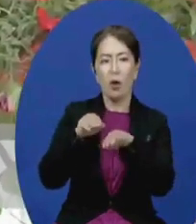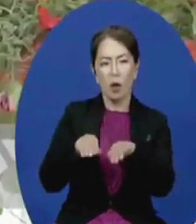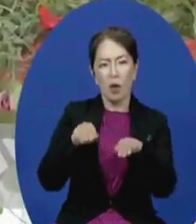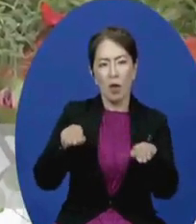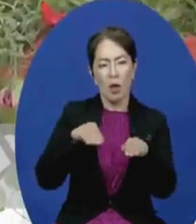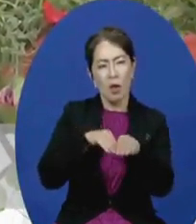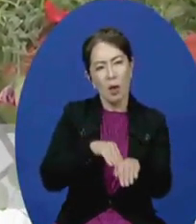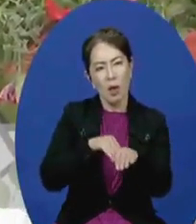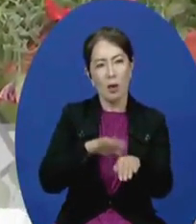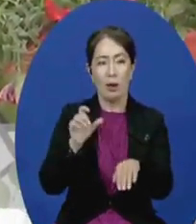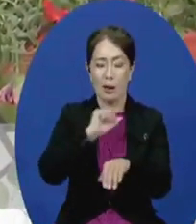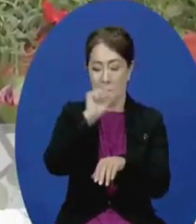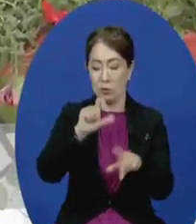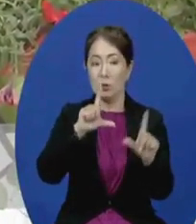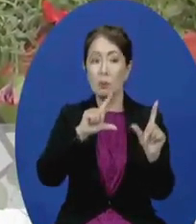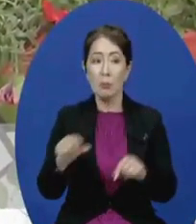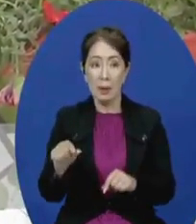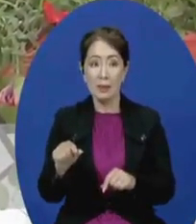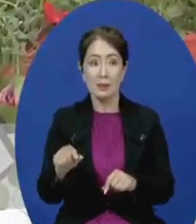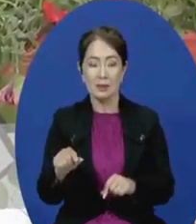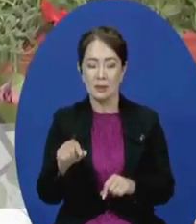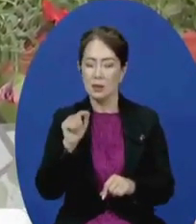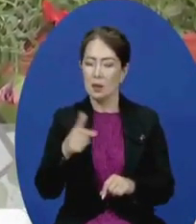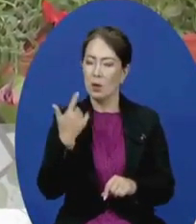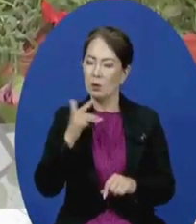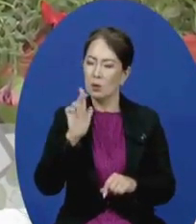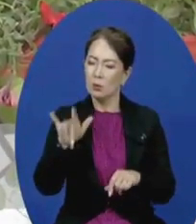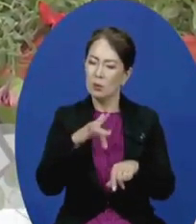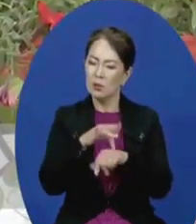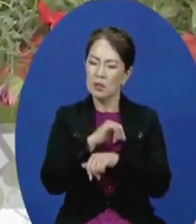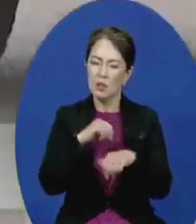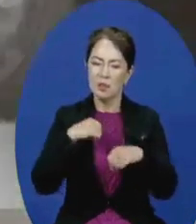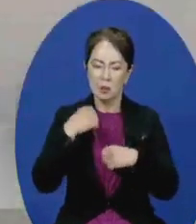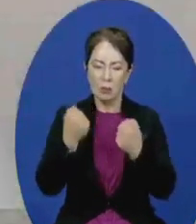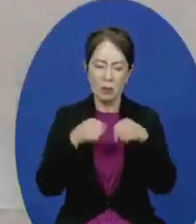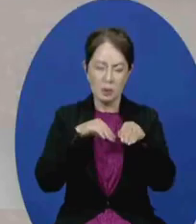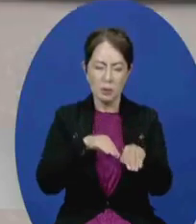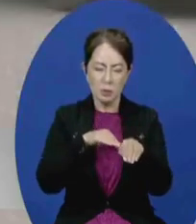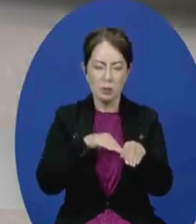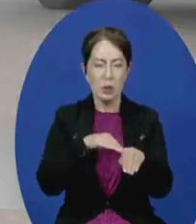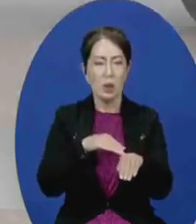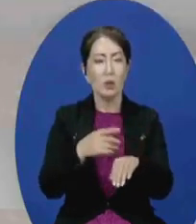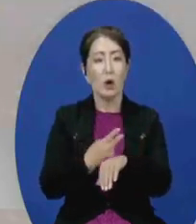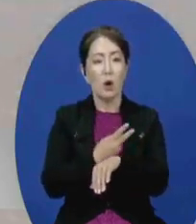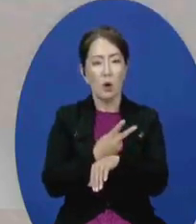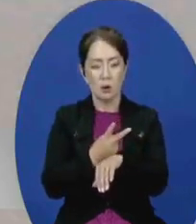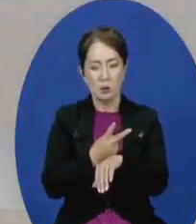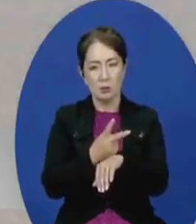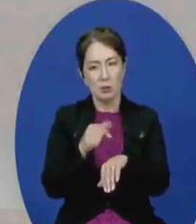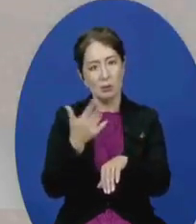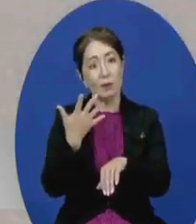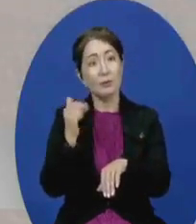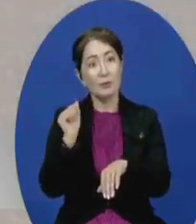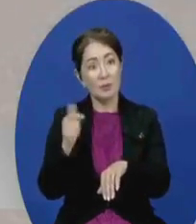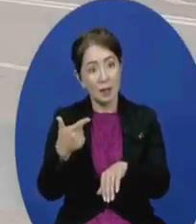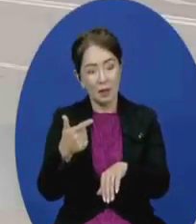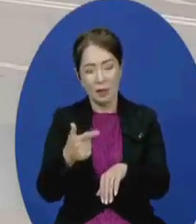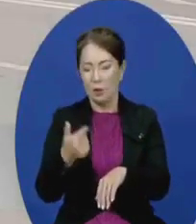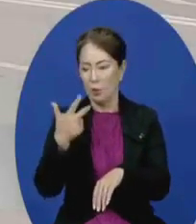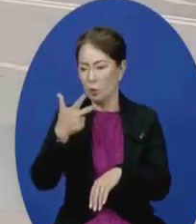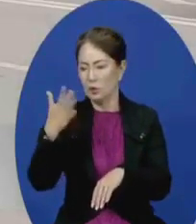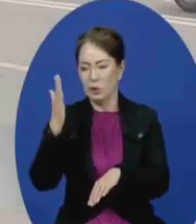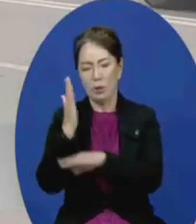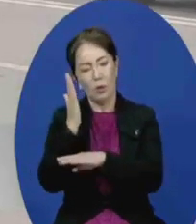төвжирдэг асуудал багчлсан буурна гэж үзэж байна. Улаанбаатар хотын иргэд өдөрт замын төвжирэлт 2.5 цаг зарцуулж жилд 35